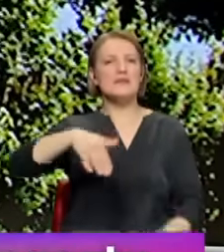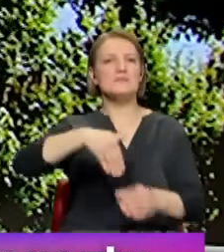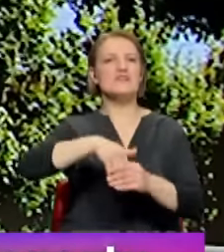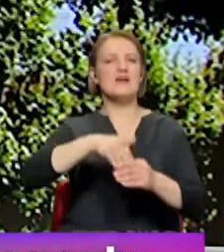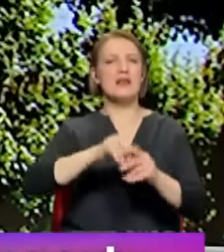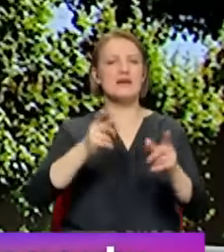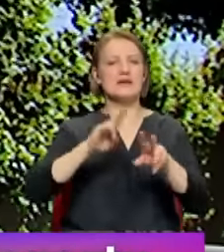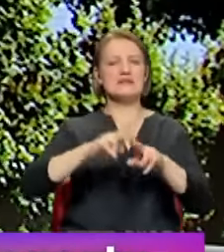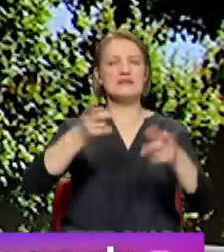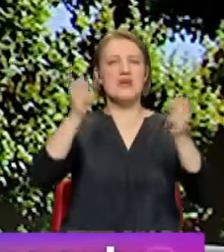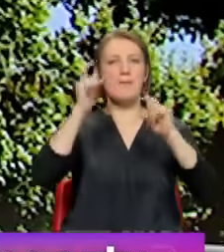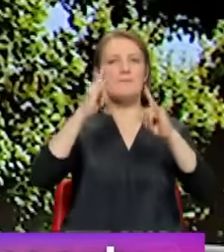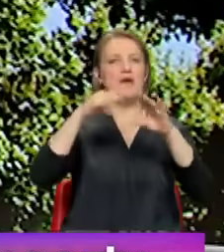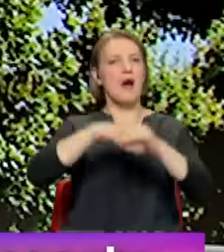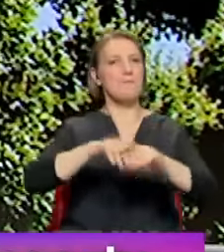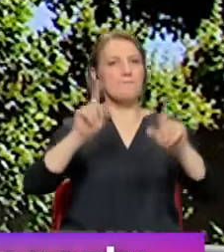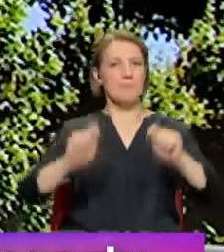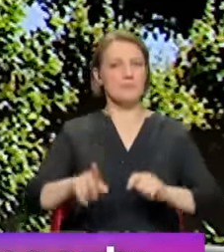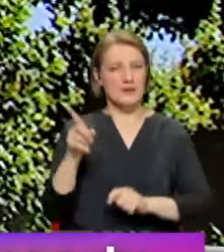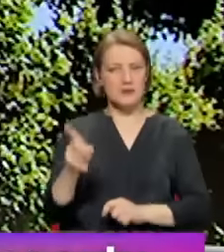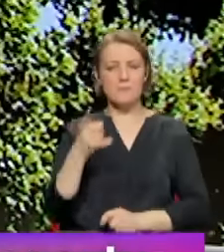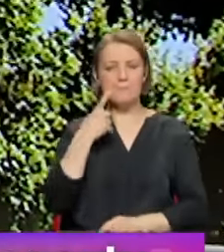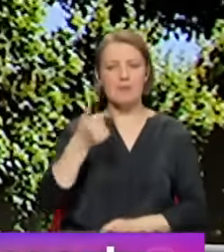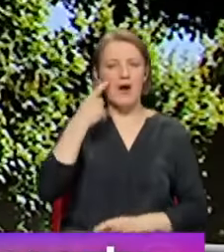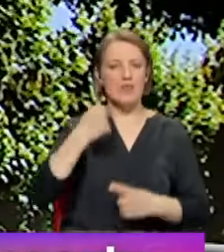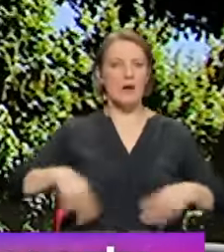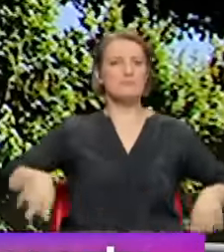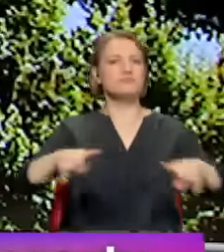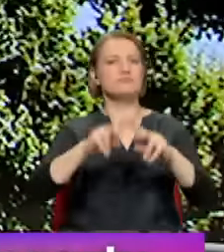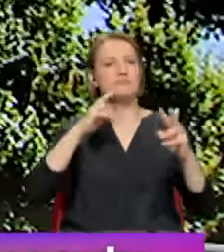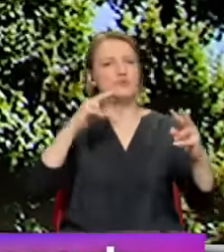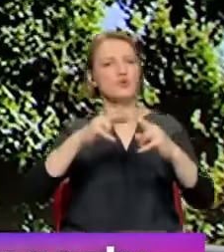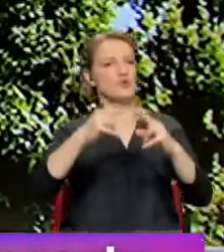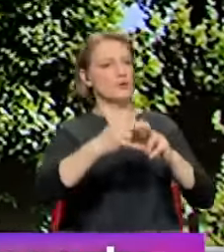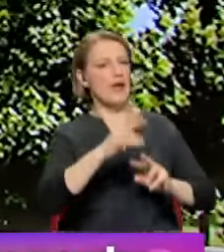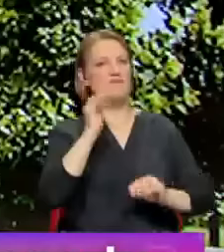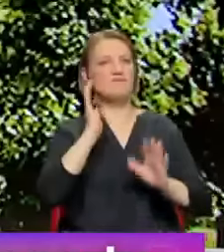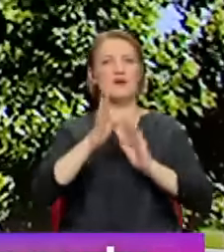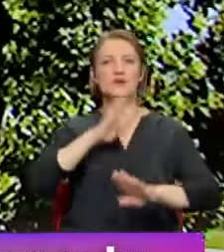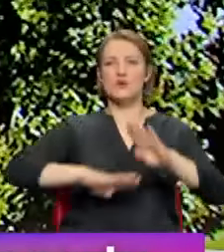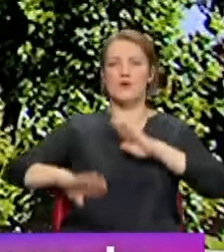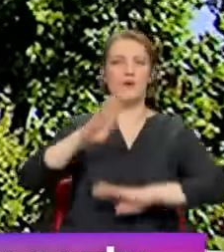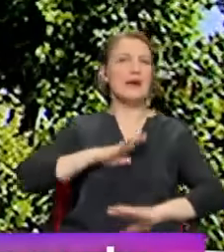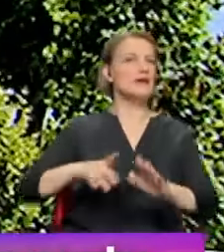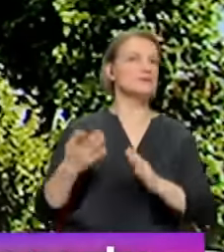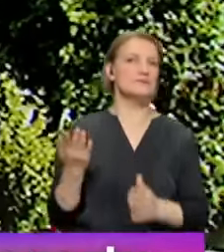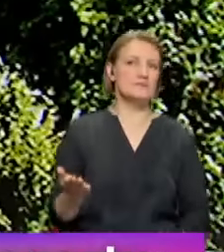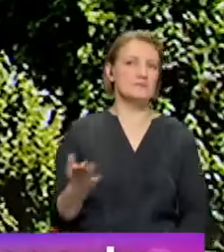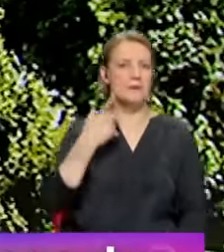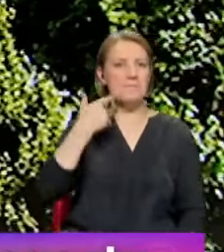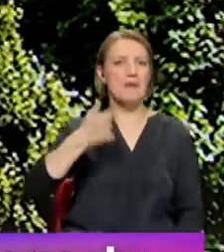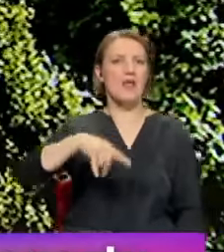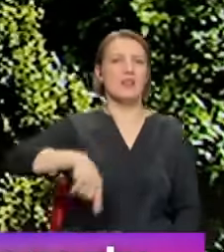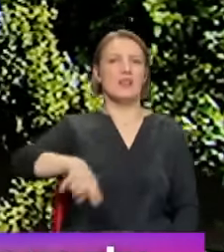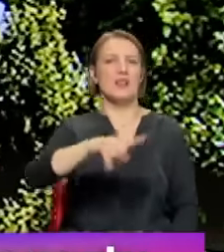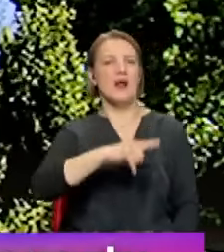milletvekilleri Kızılcahamam'da bir kamp gerçekleştirdi. Bakanlarla görüştü. En çok şikayet ettikleri ise